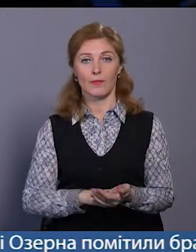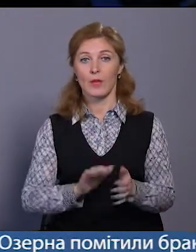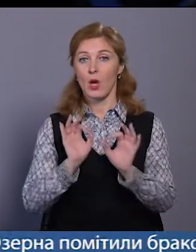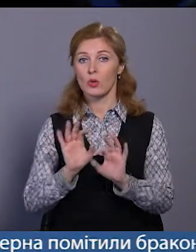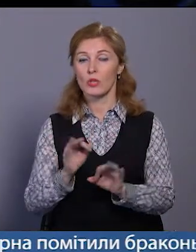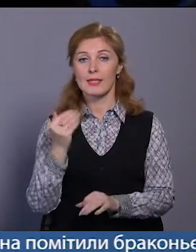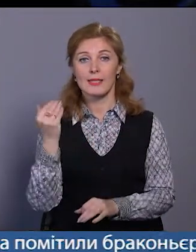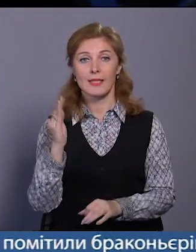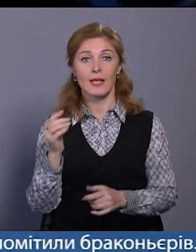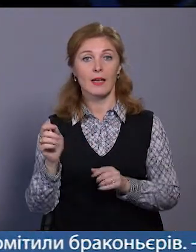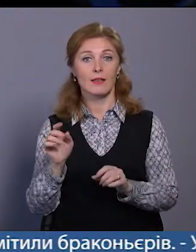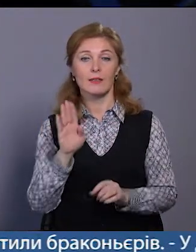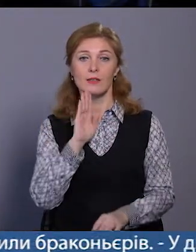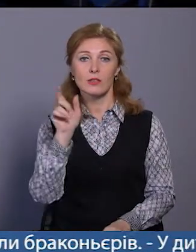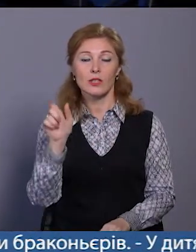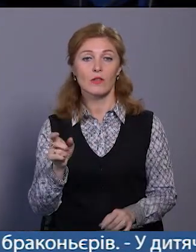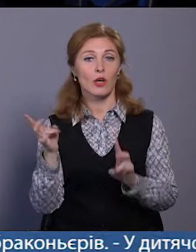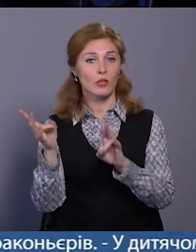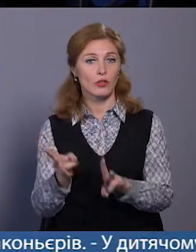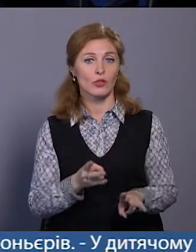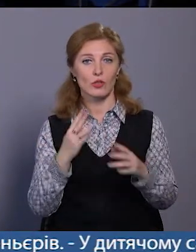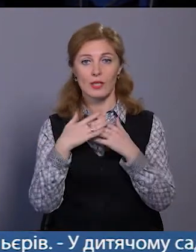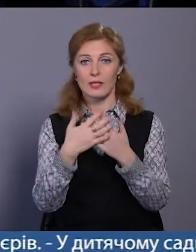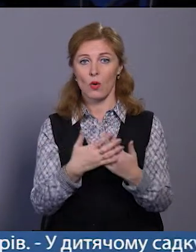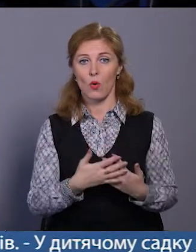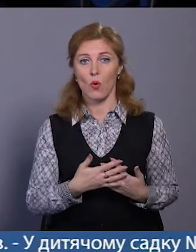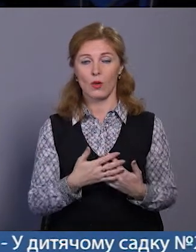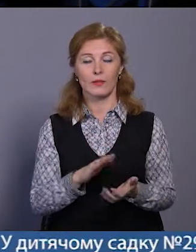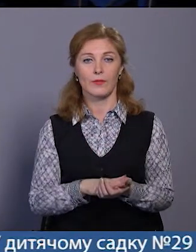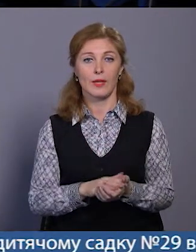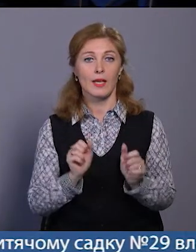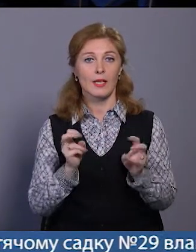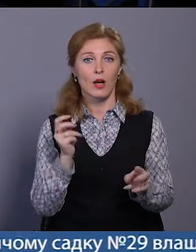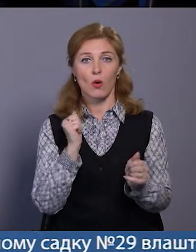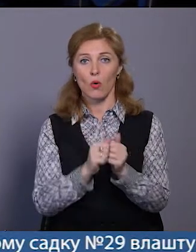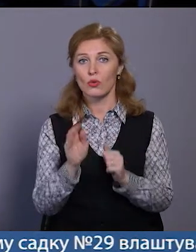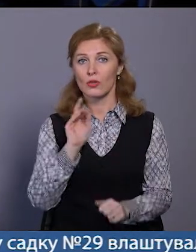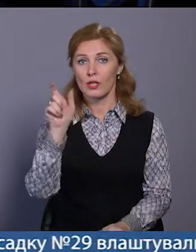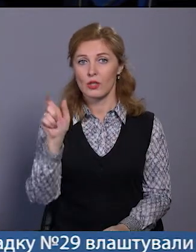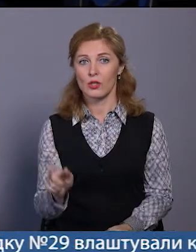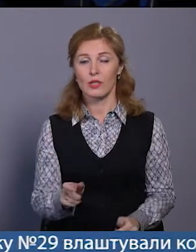її героїня ніжна і закохана. Вона різна, я думаю, так само, як і кожна жінка.